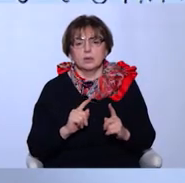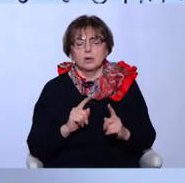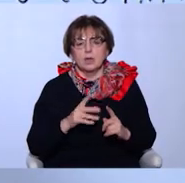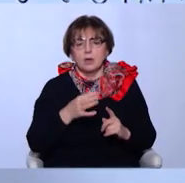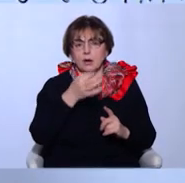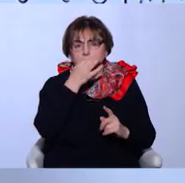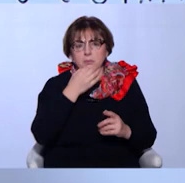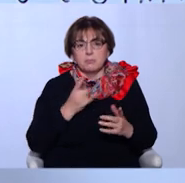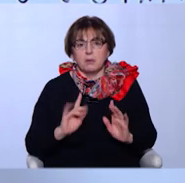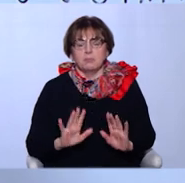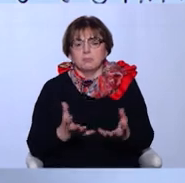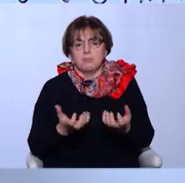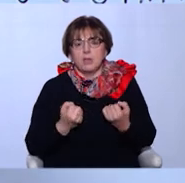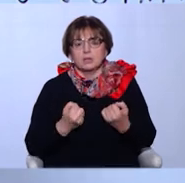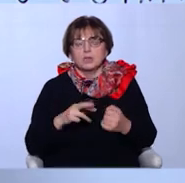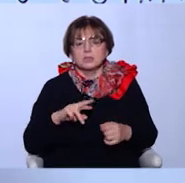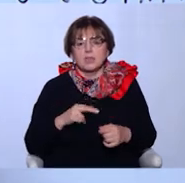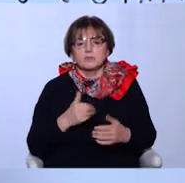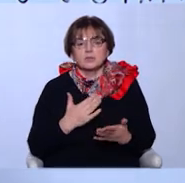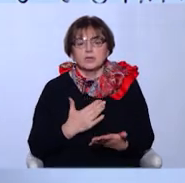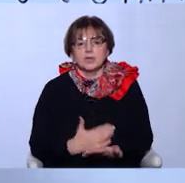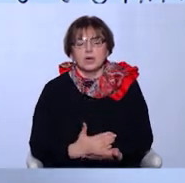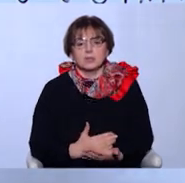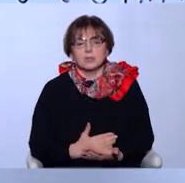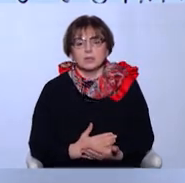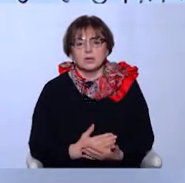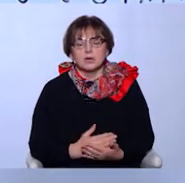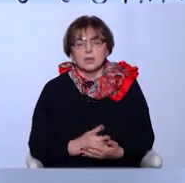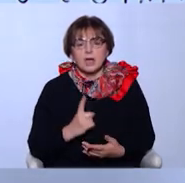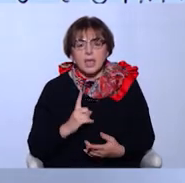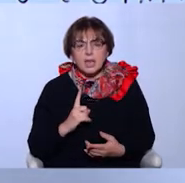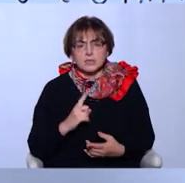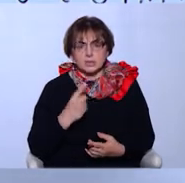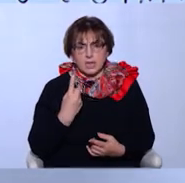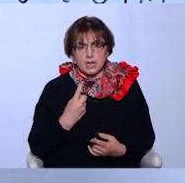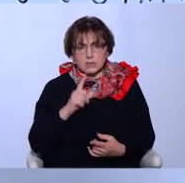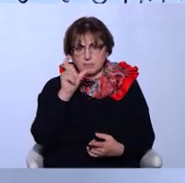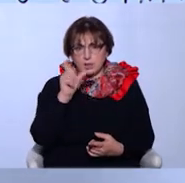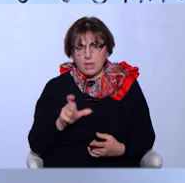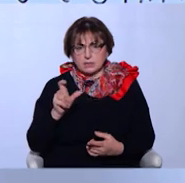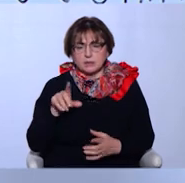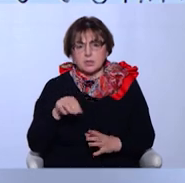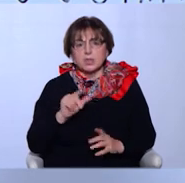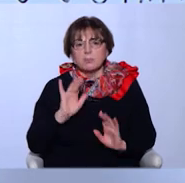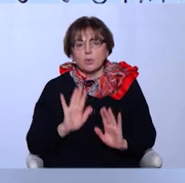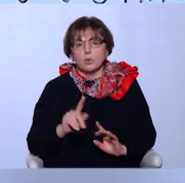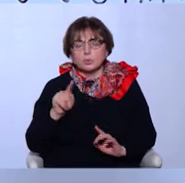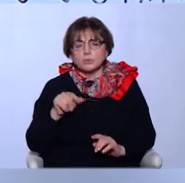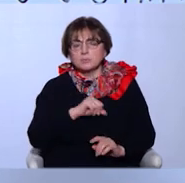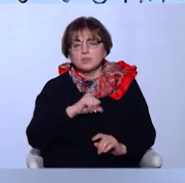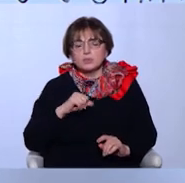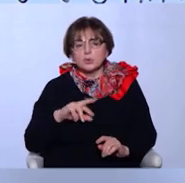პასუხს ვერ ვიღებთ. დავითიანი არის ერთ კონკრეტულ პიროვნებაზე, დავით გურამიშვილის